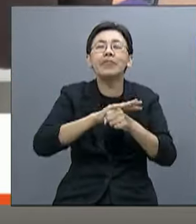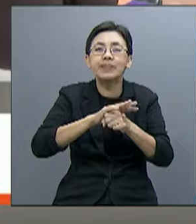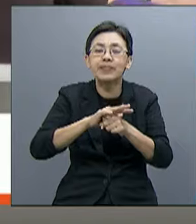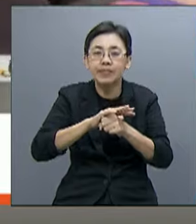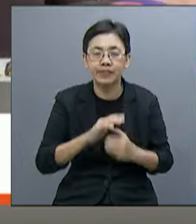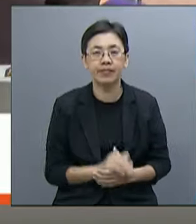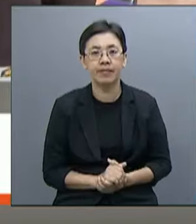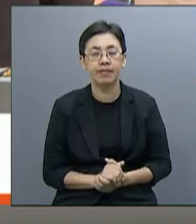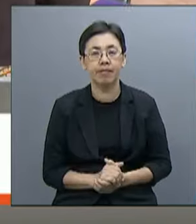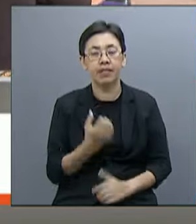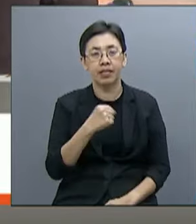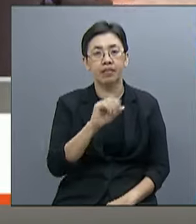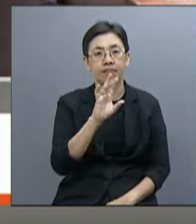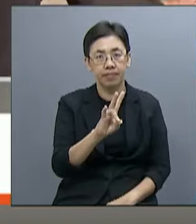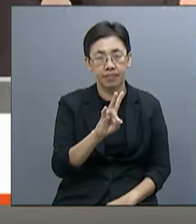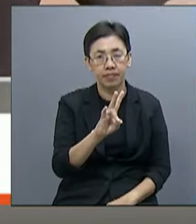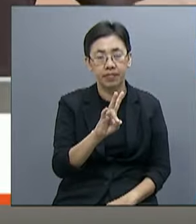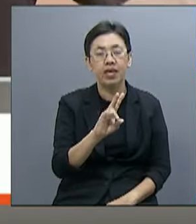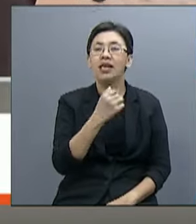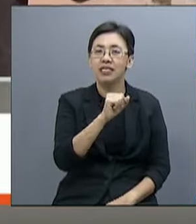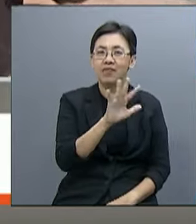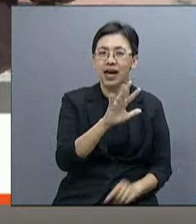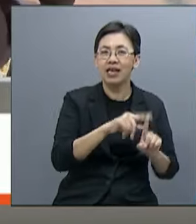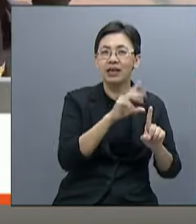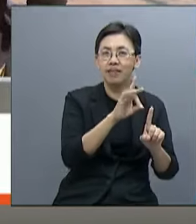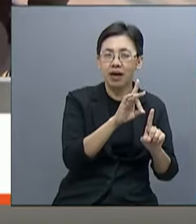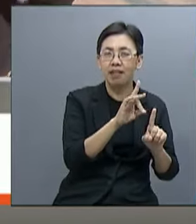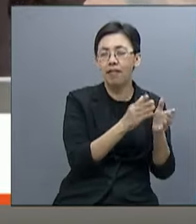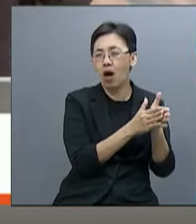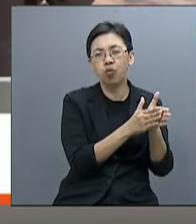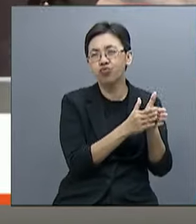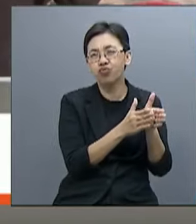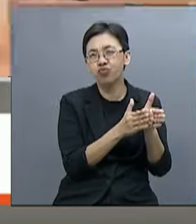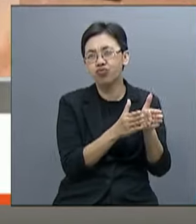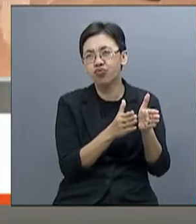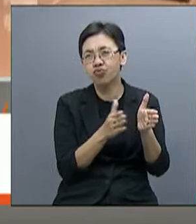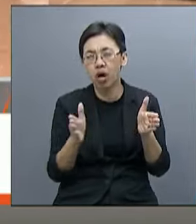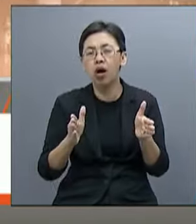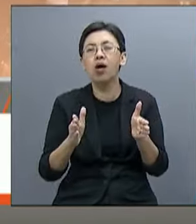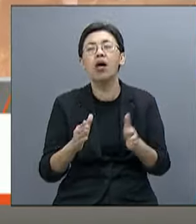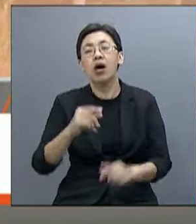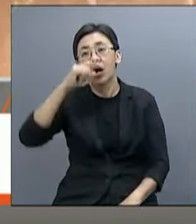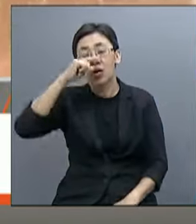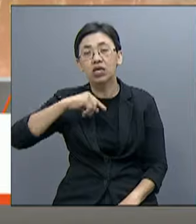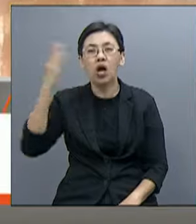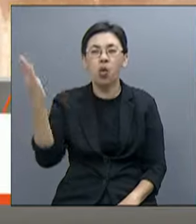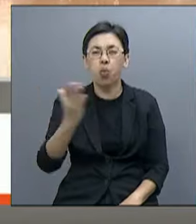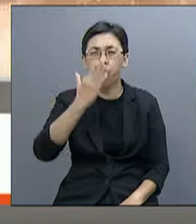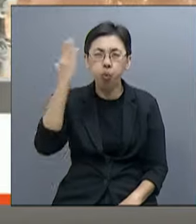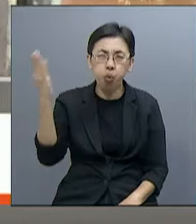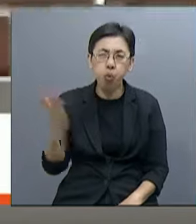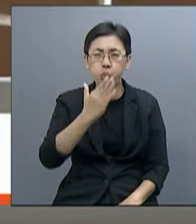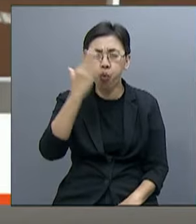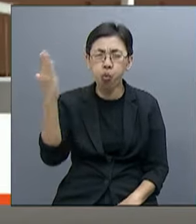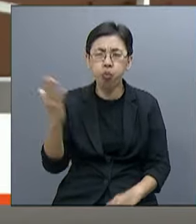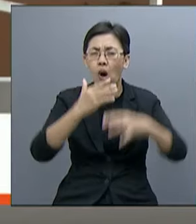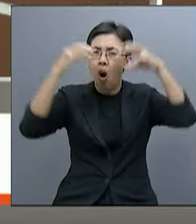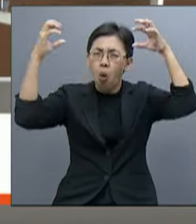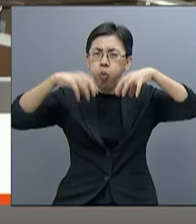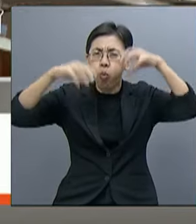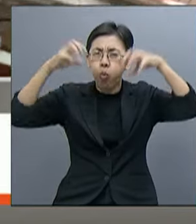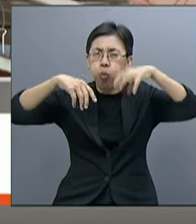งวันที่17นะตั้งแต่15แล้วครับ15นี่มรสุมของเรานะมีกำลังแรงนะเพราะฉะนั้นกำลังแรงก็หมายถึงว่